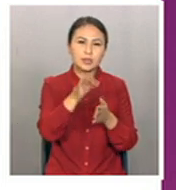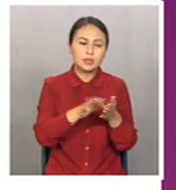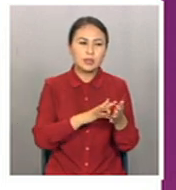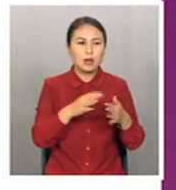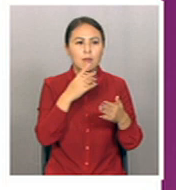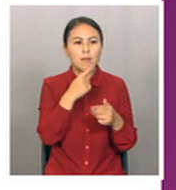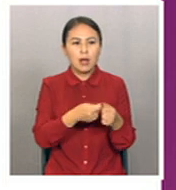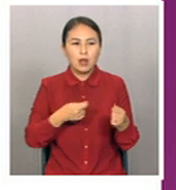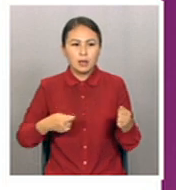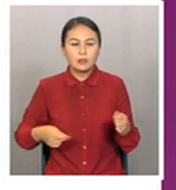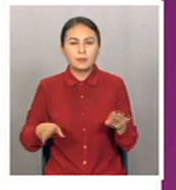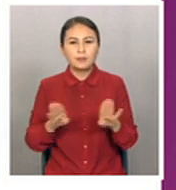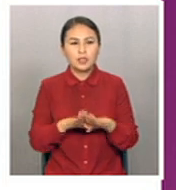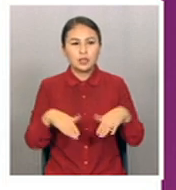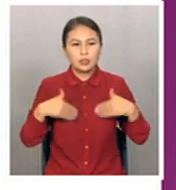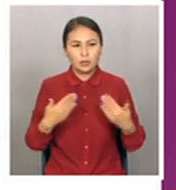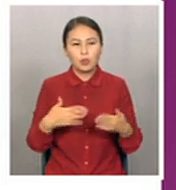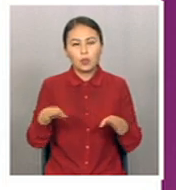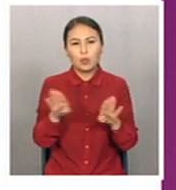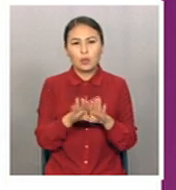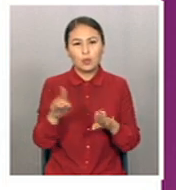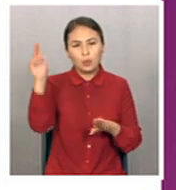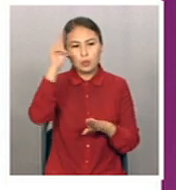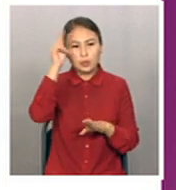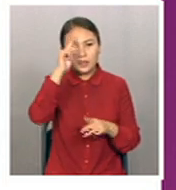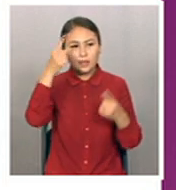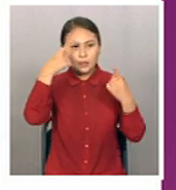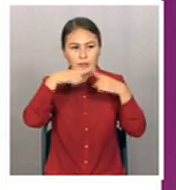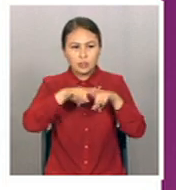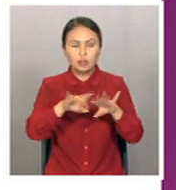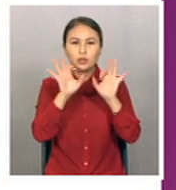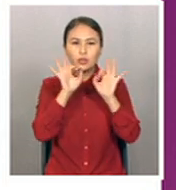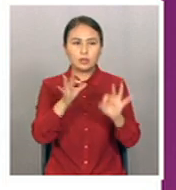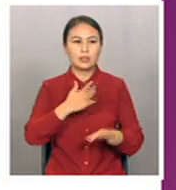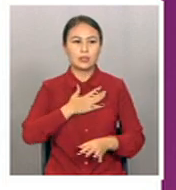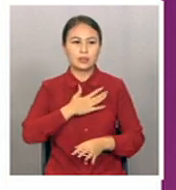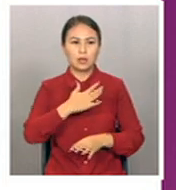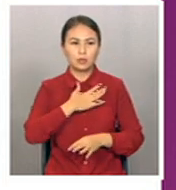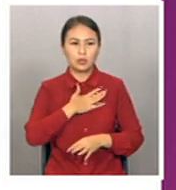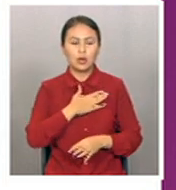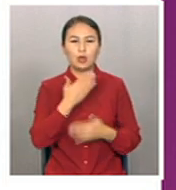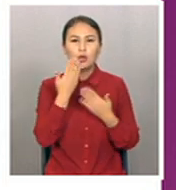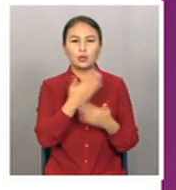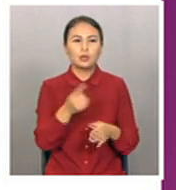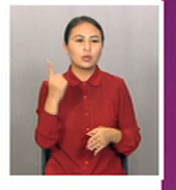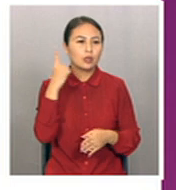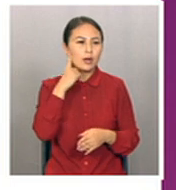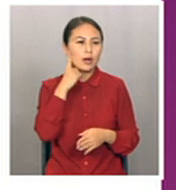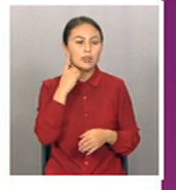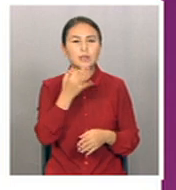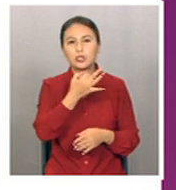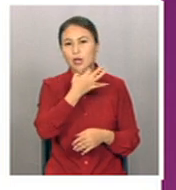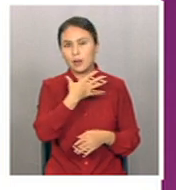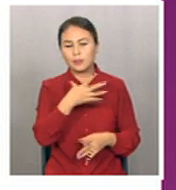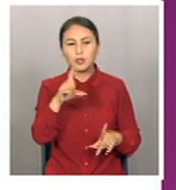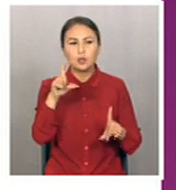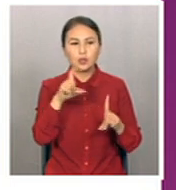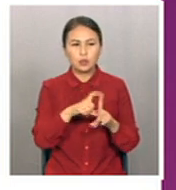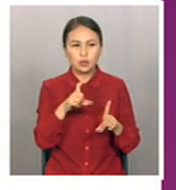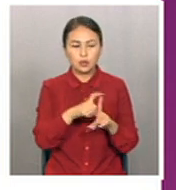баяулауы, лебізділігі жатады. Оқу техникасы дұрыс тыныс алуды, үннің құлаққа